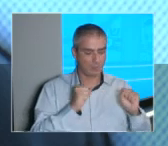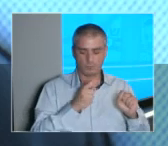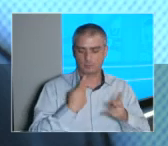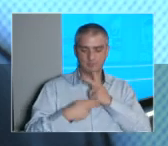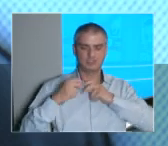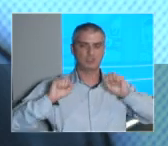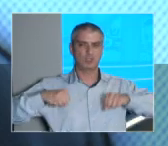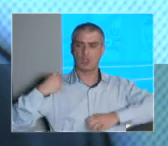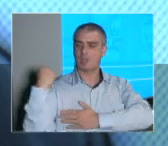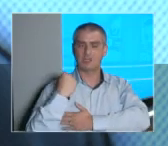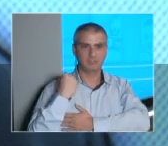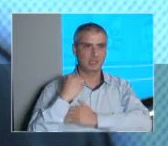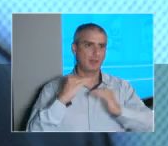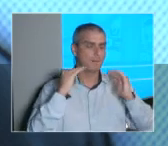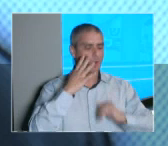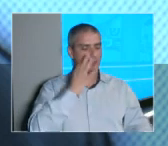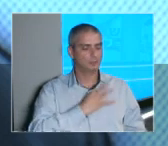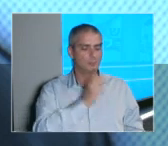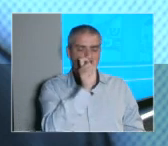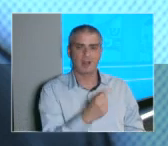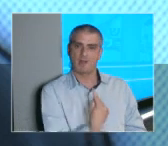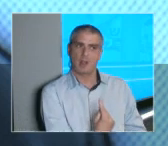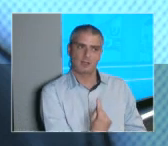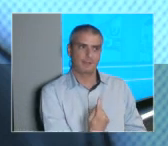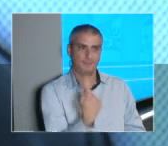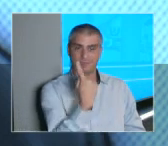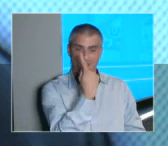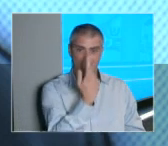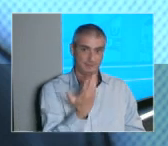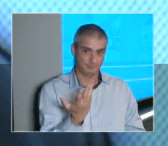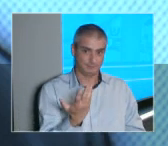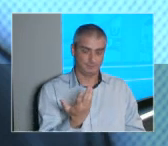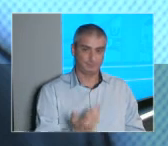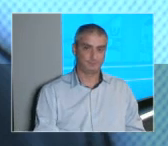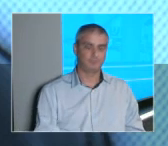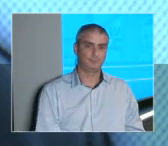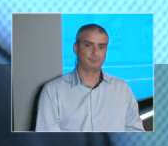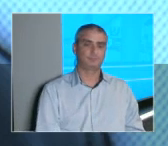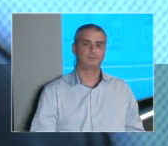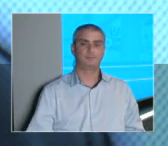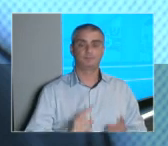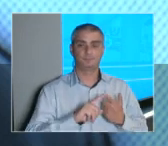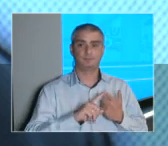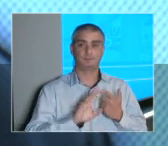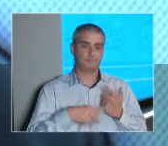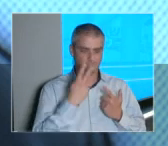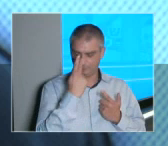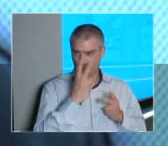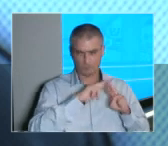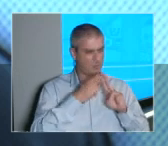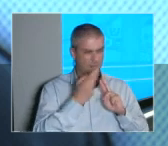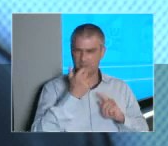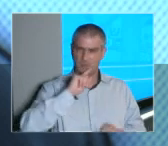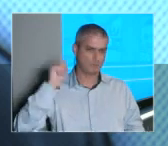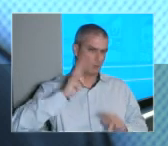חזרה למשטרים חזקים, ופחות תשומת לב לאדם, ליחיד, נזר הבריאה במונחים היהודיים. ואתה רואה את זה בעולם,